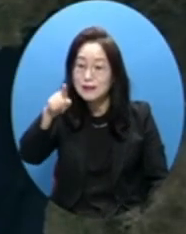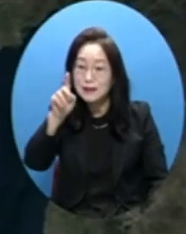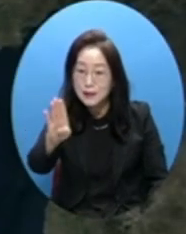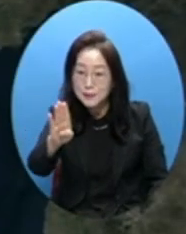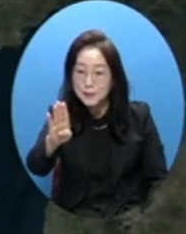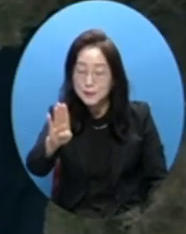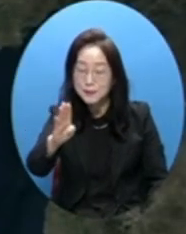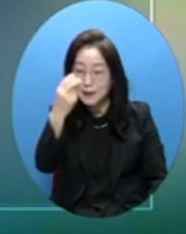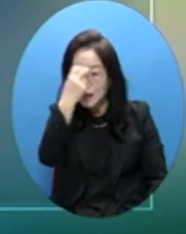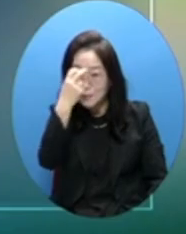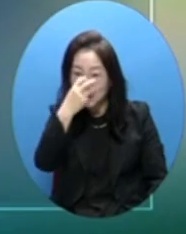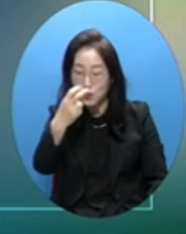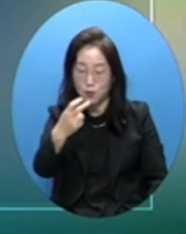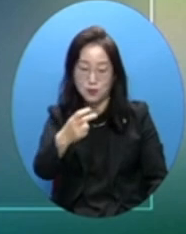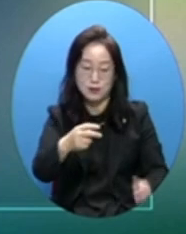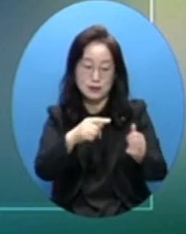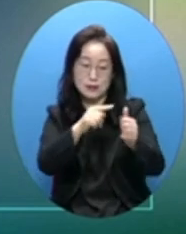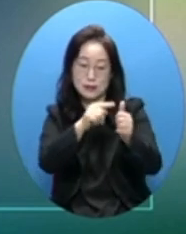폴리캅 감독이